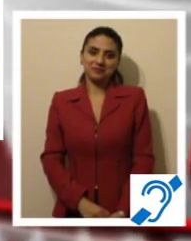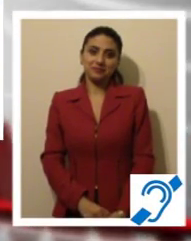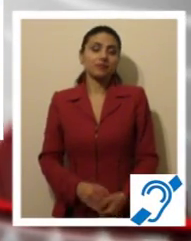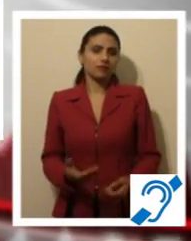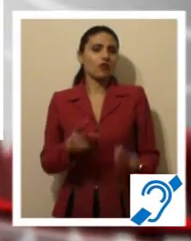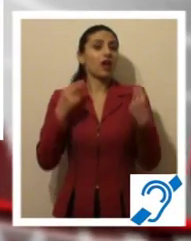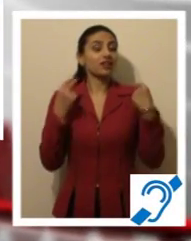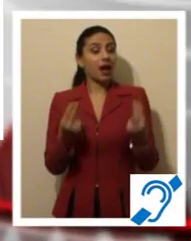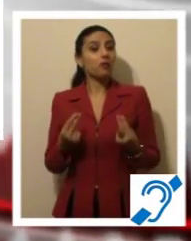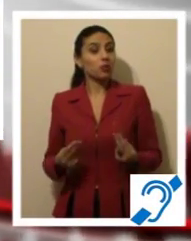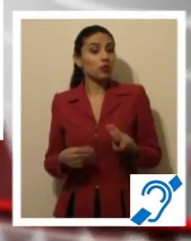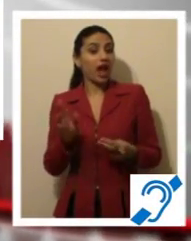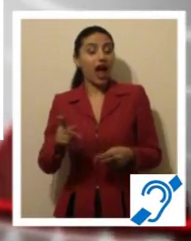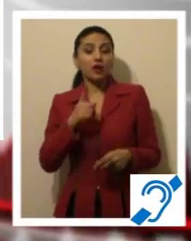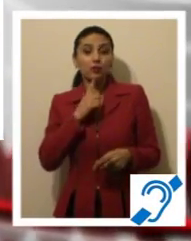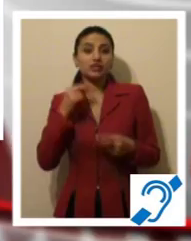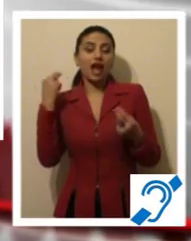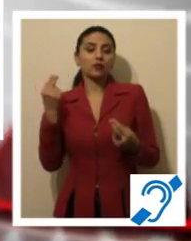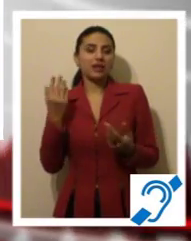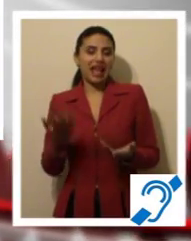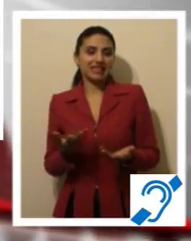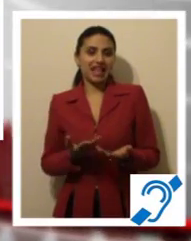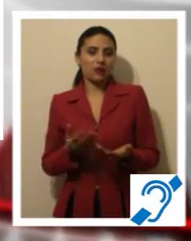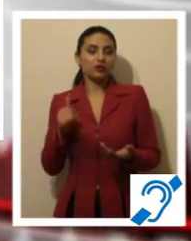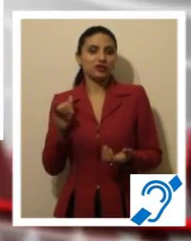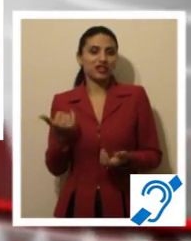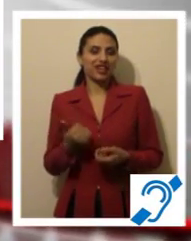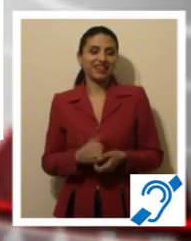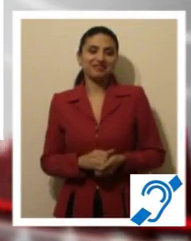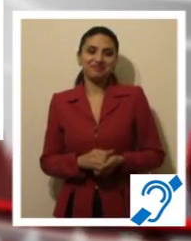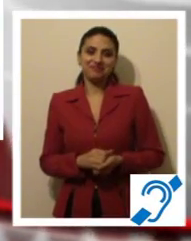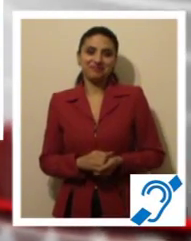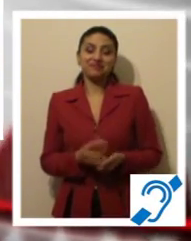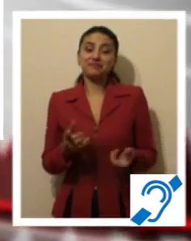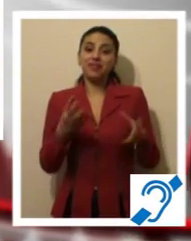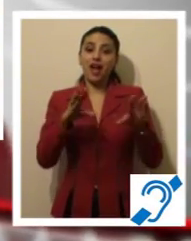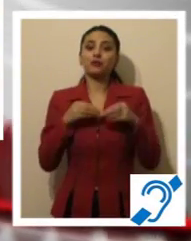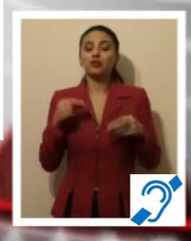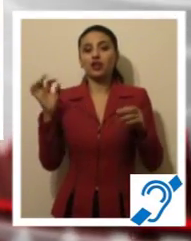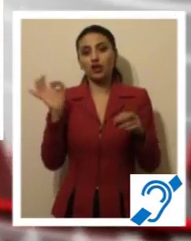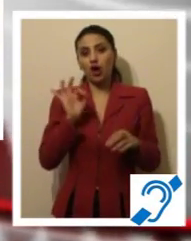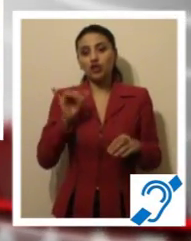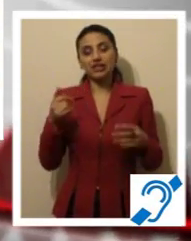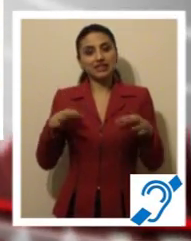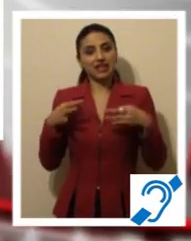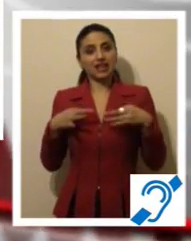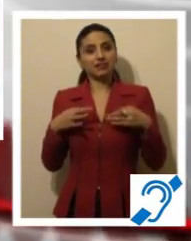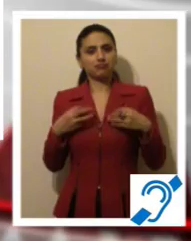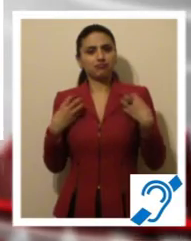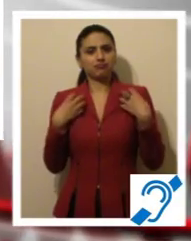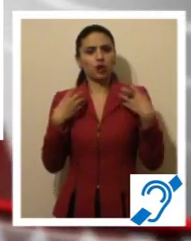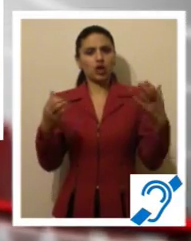Foarte bună. Are un gust de la Dumnezeu. Și ăsta să ne aducă noroc, sănătate și belșug în